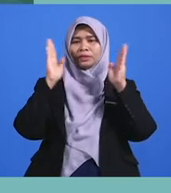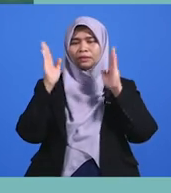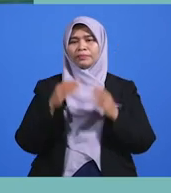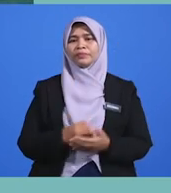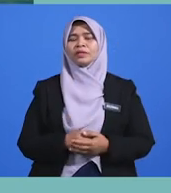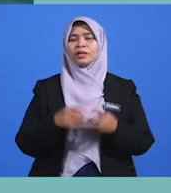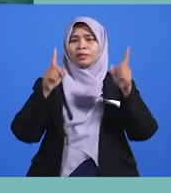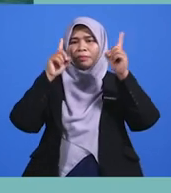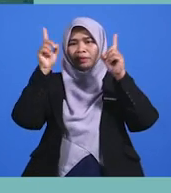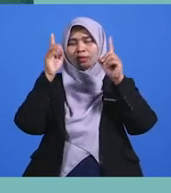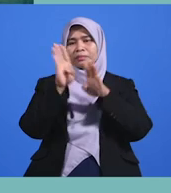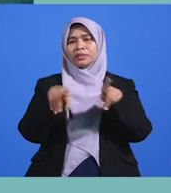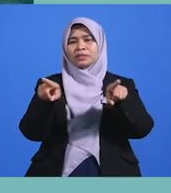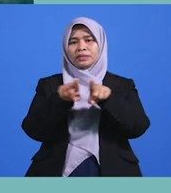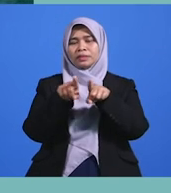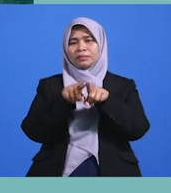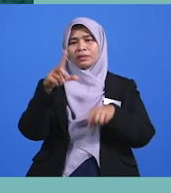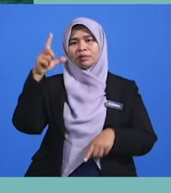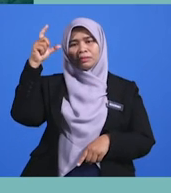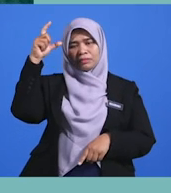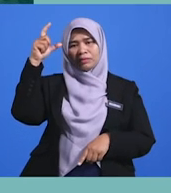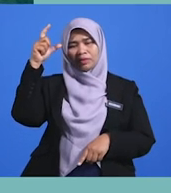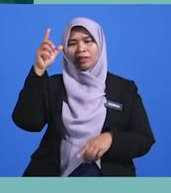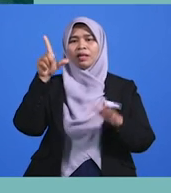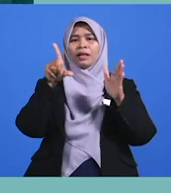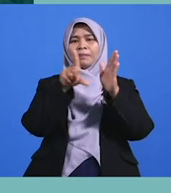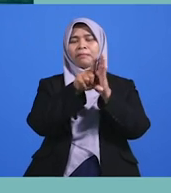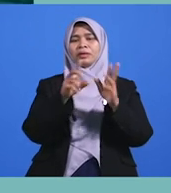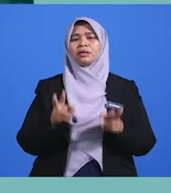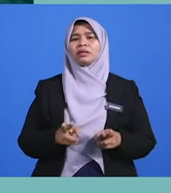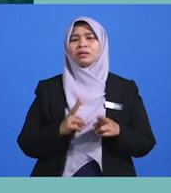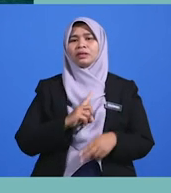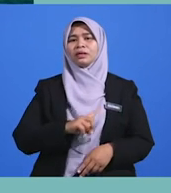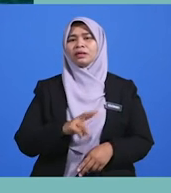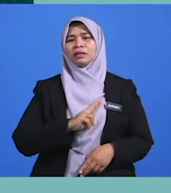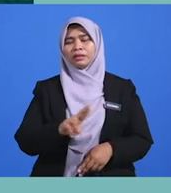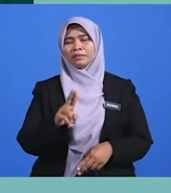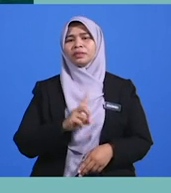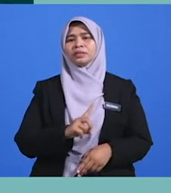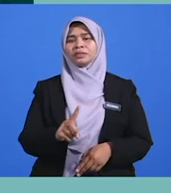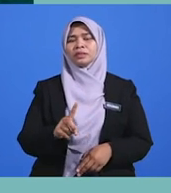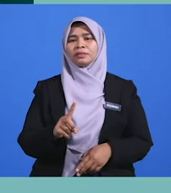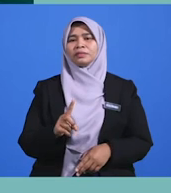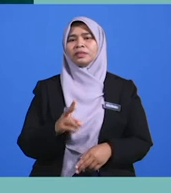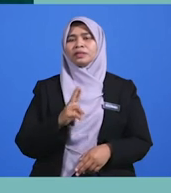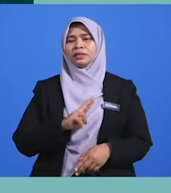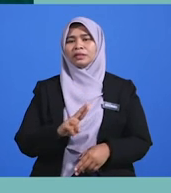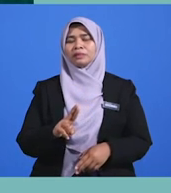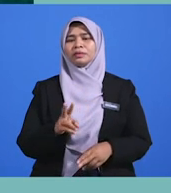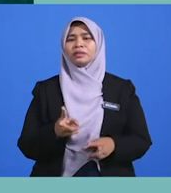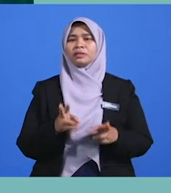Bintang bersama-sama anak bulan pula sebagai lambang agama Islam yang diangkat sebagai agama rasmi Malaysia.